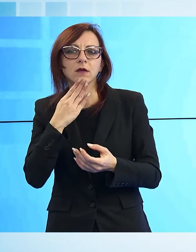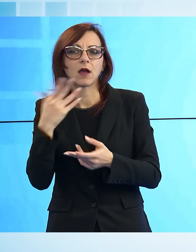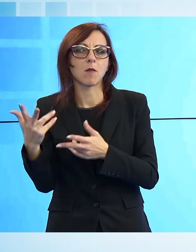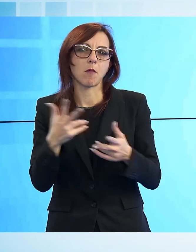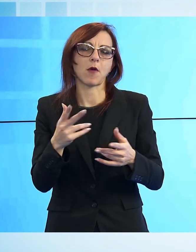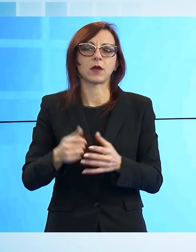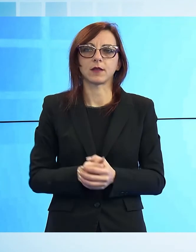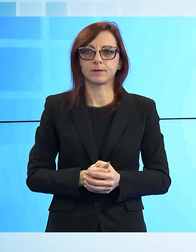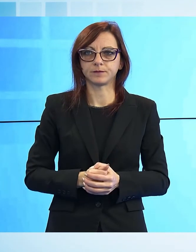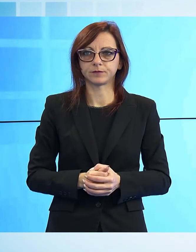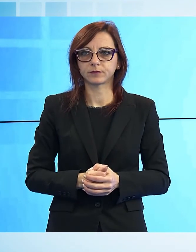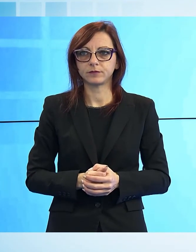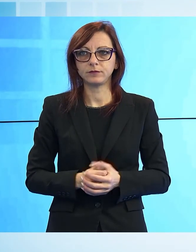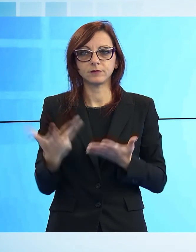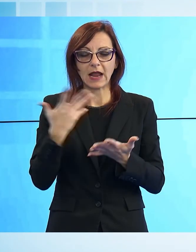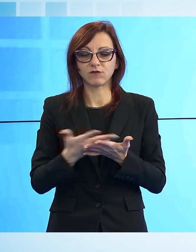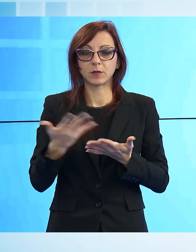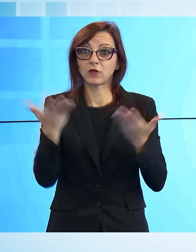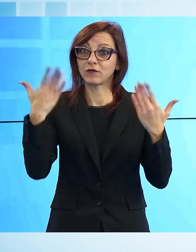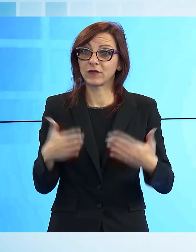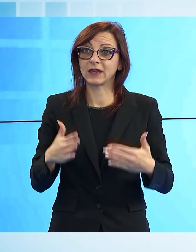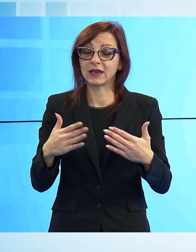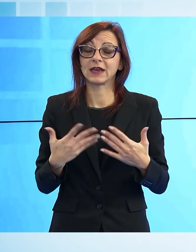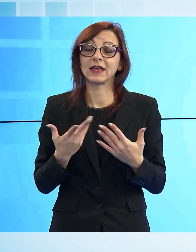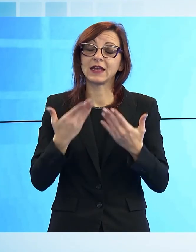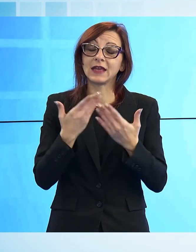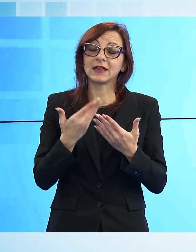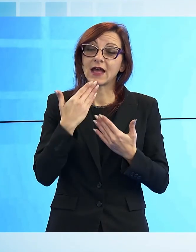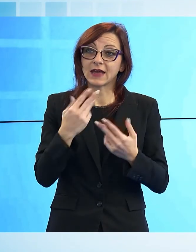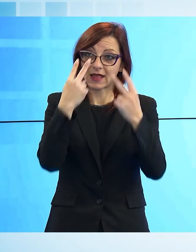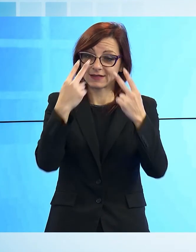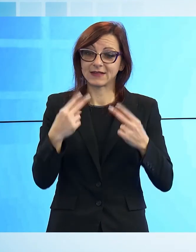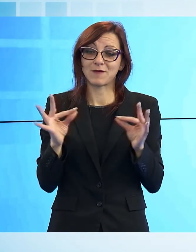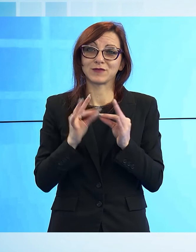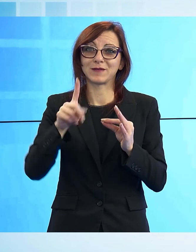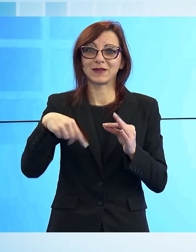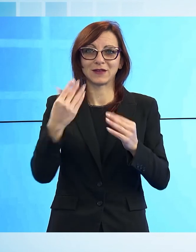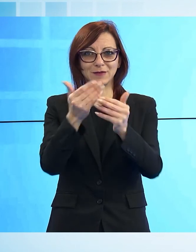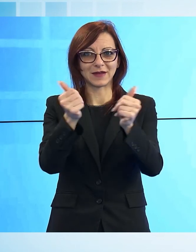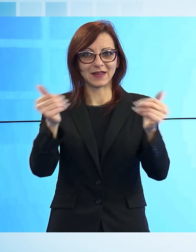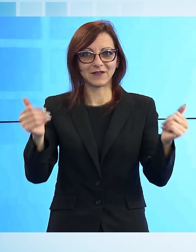È tutto per la prima parte del TG, adesso la pubblicità e subito dopo lo sport.